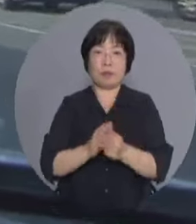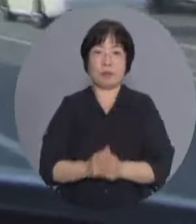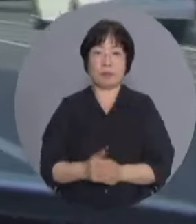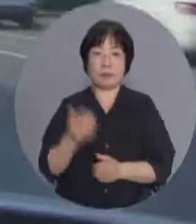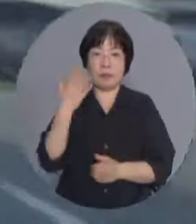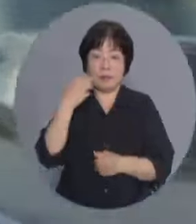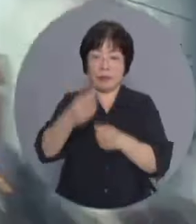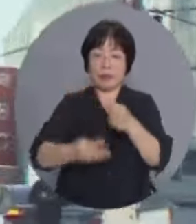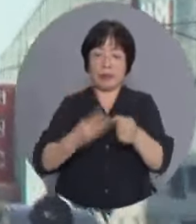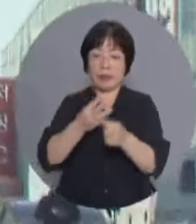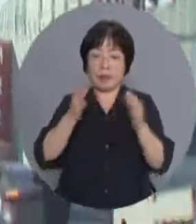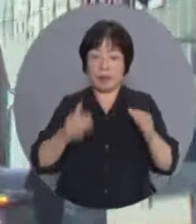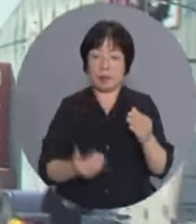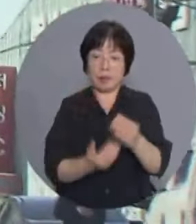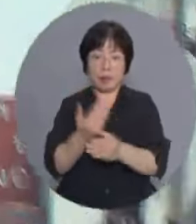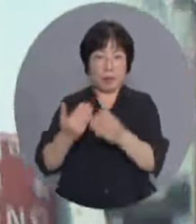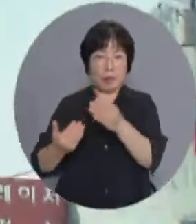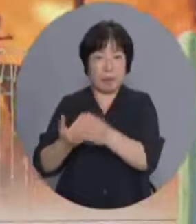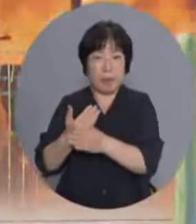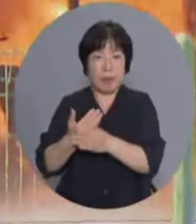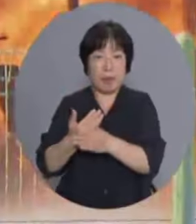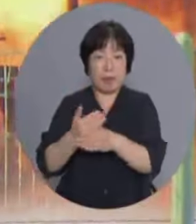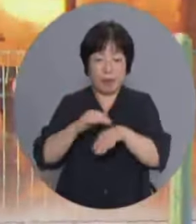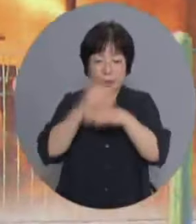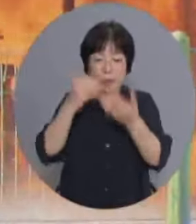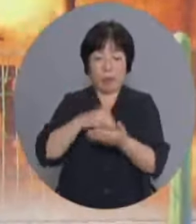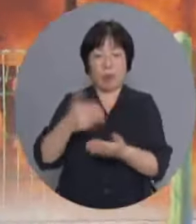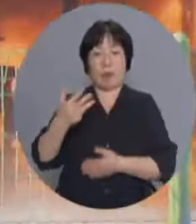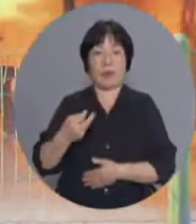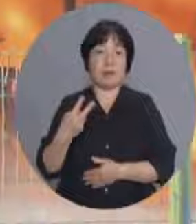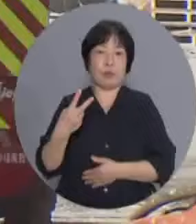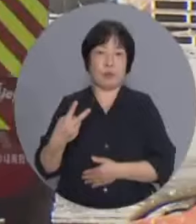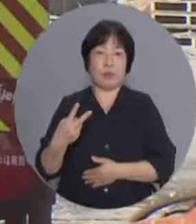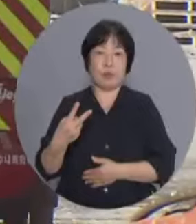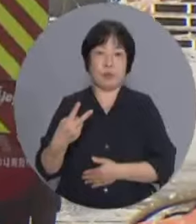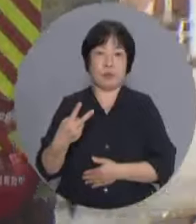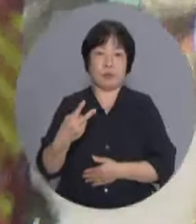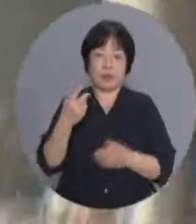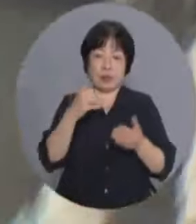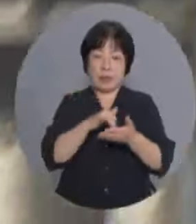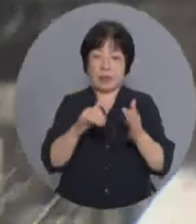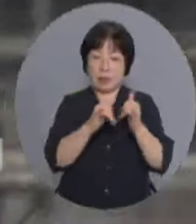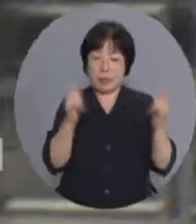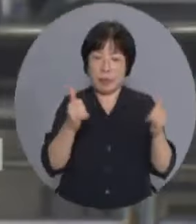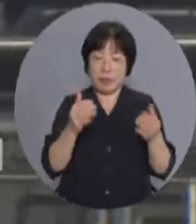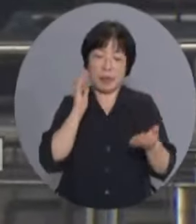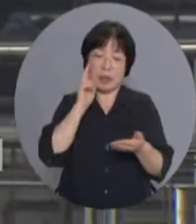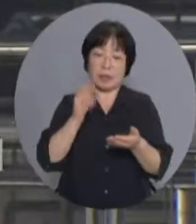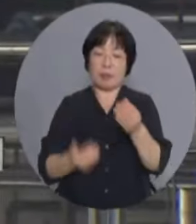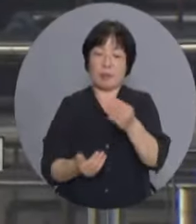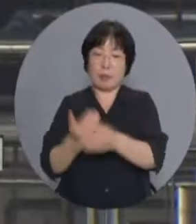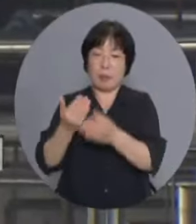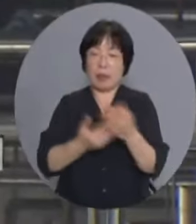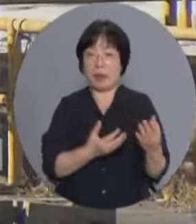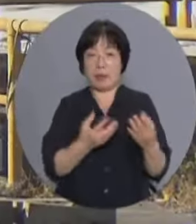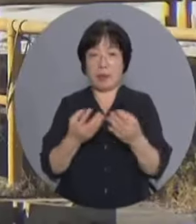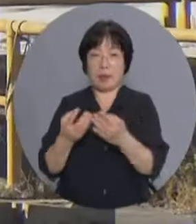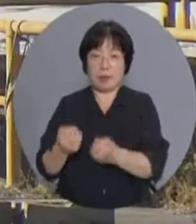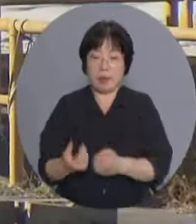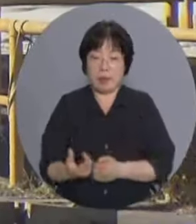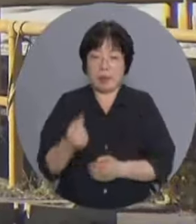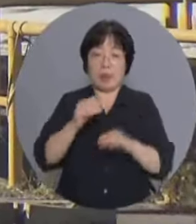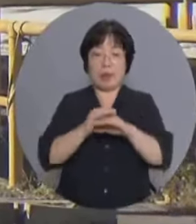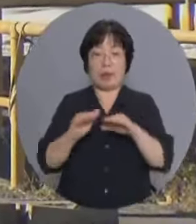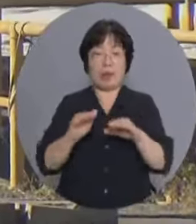최근 3년간 산단에서 발생한 사고는 모두 82건. 인명피해나 중대재해로 이어진 경우도 많아